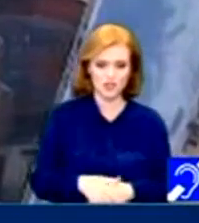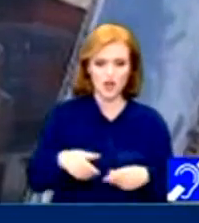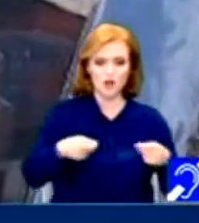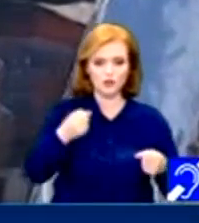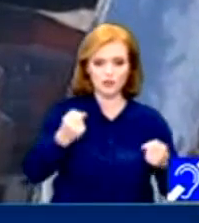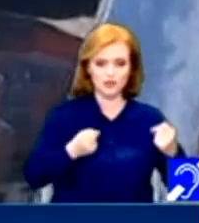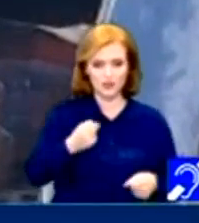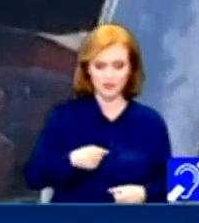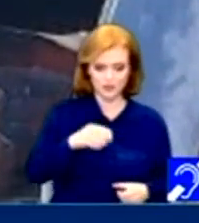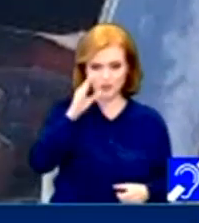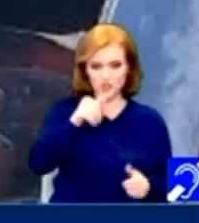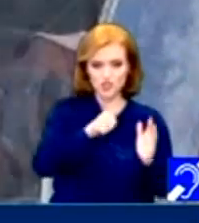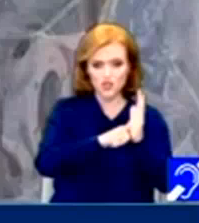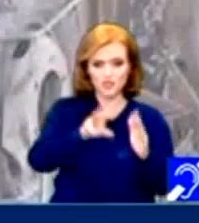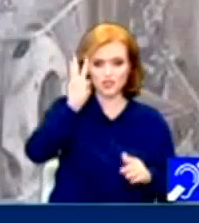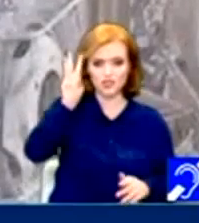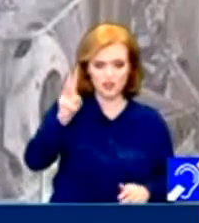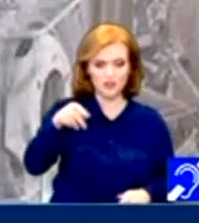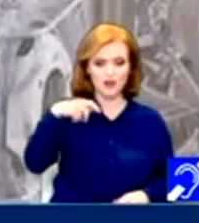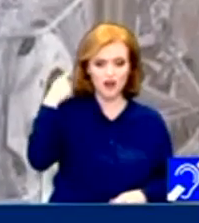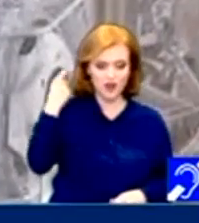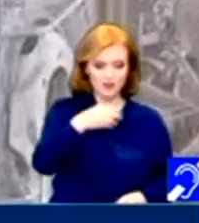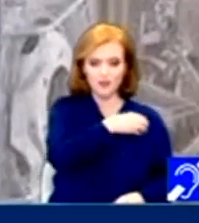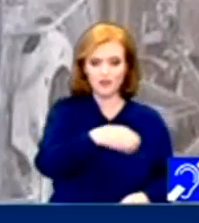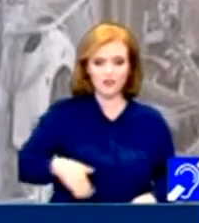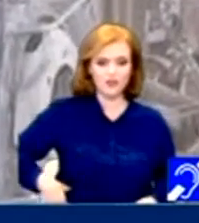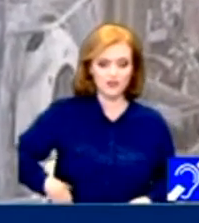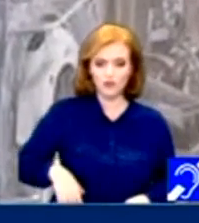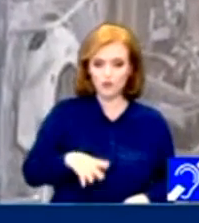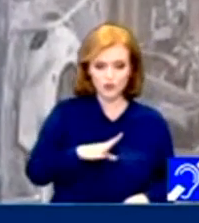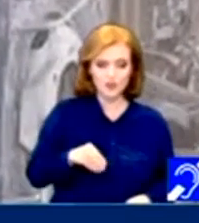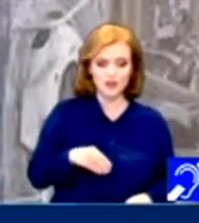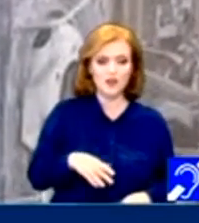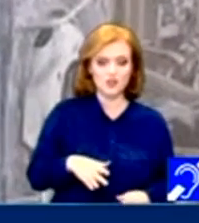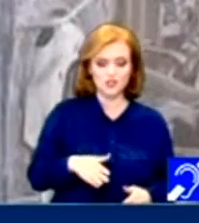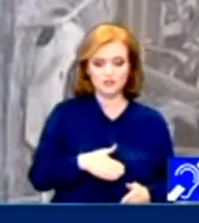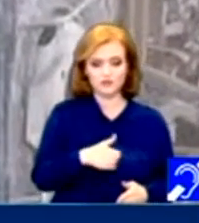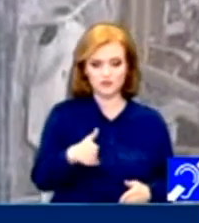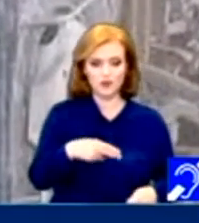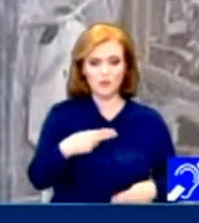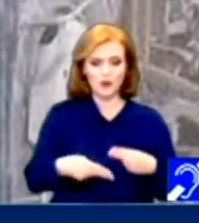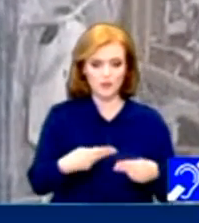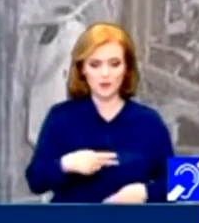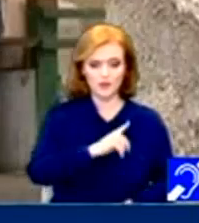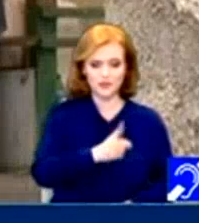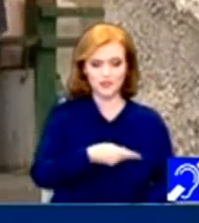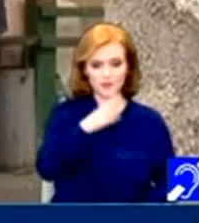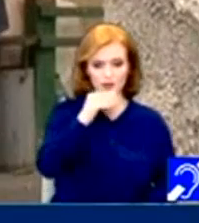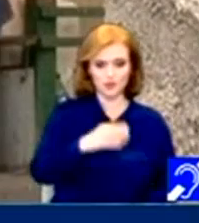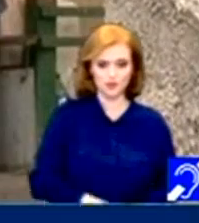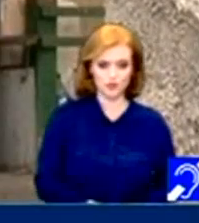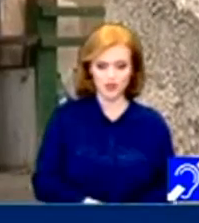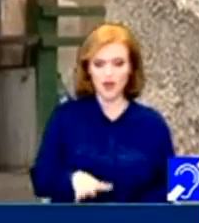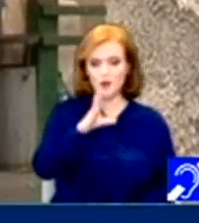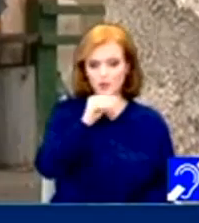de 63 de ani nu s-a asigurat în timpul manevrei de întoarcere într-un loc interzis unde era prezent marcajul rutier. Victimele